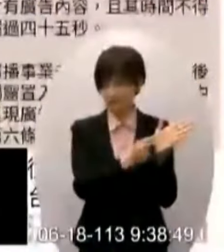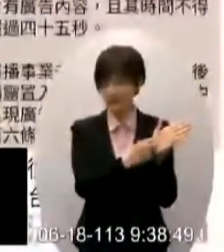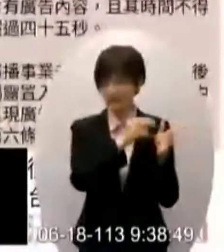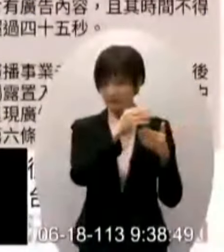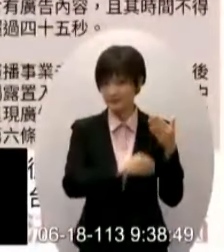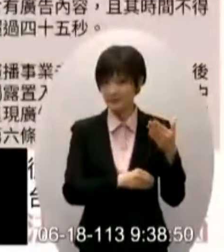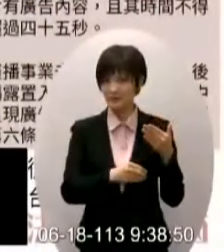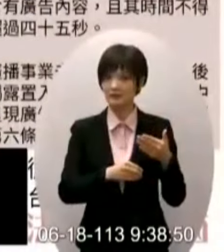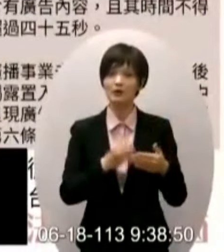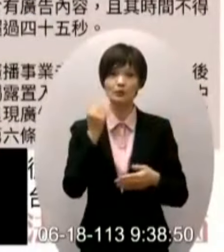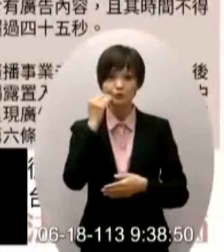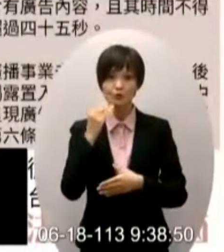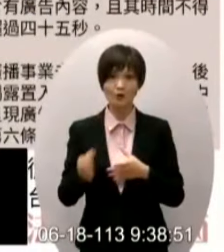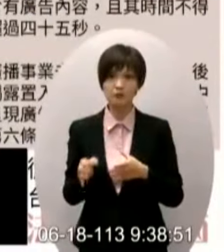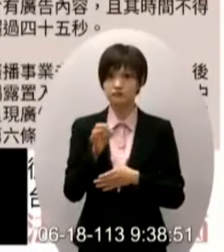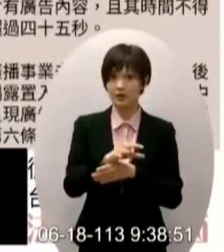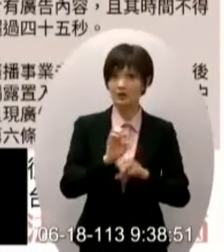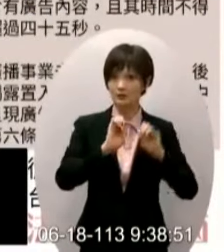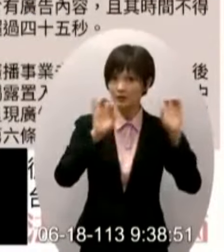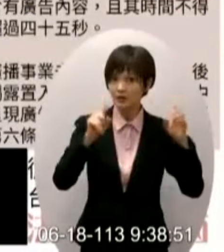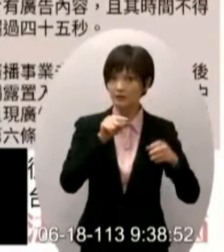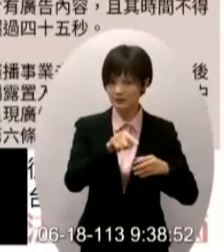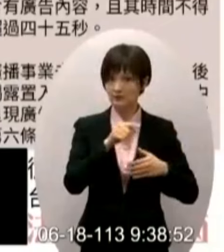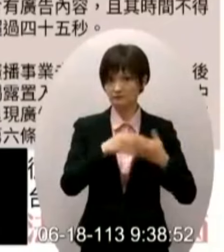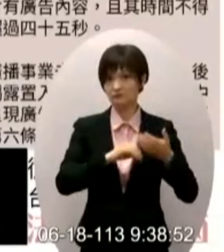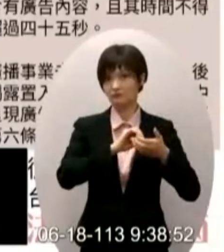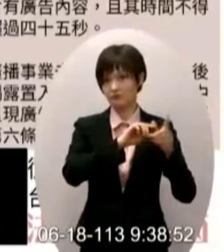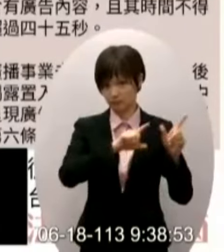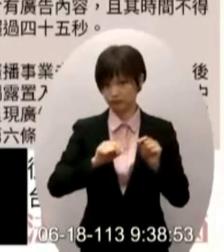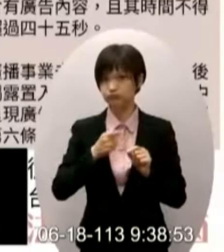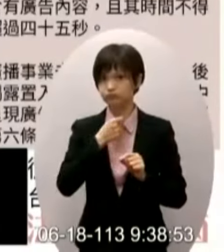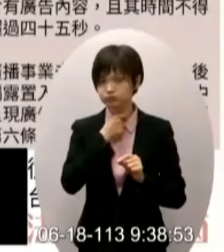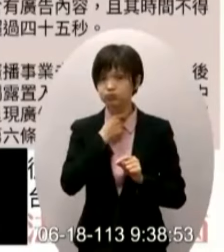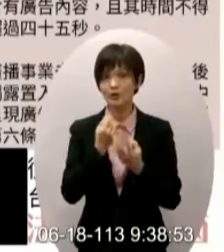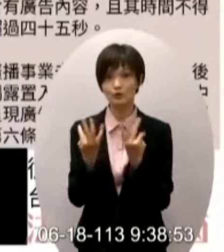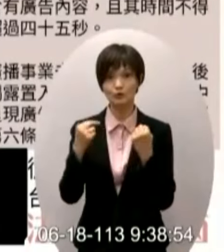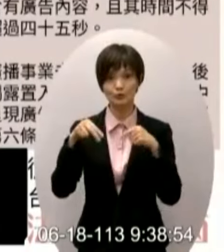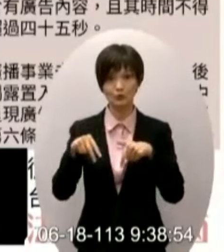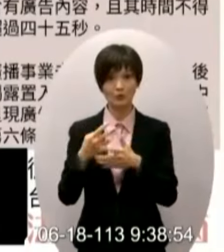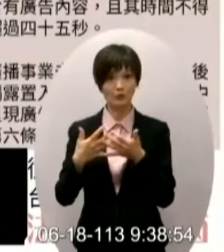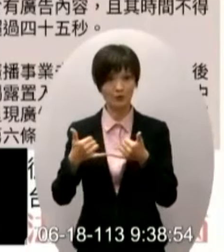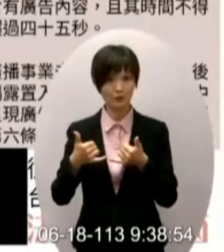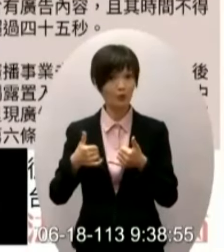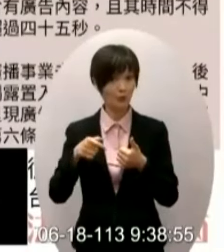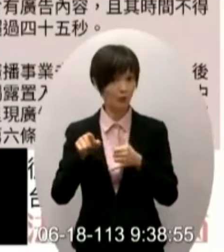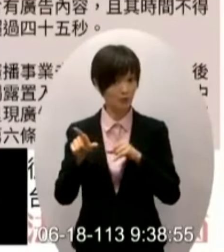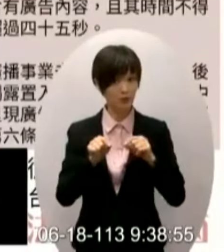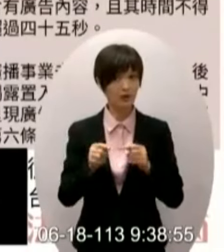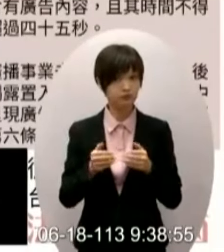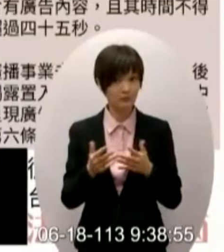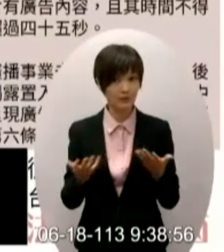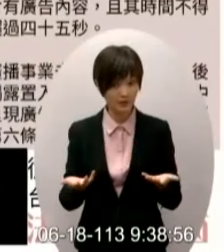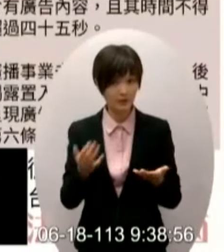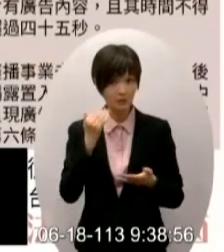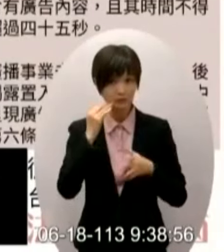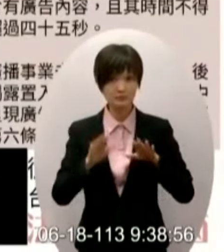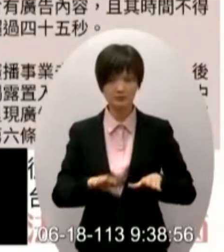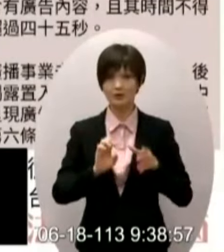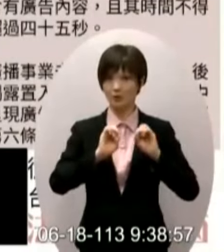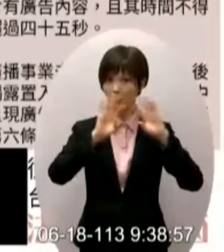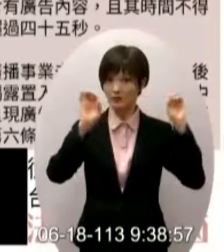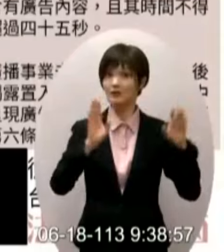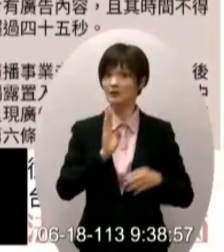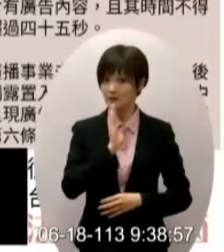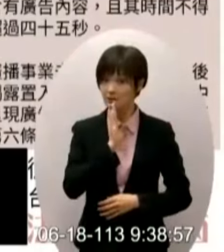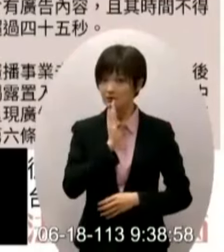的行销的规范，那数位平台有吗？广播电视都会认为，如果你今天是有广告，那就要载明是